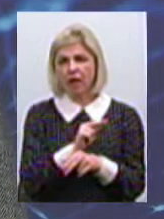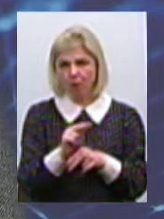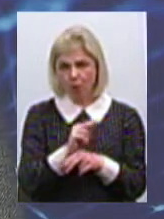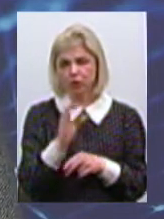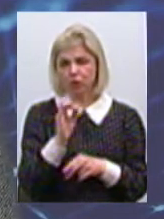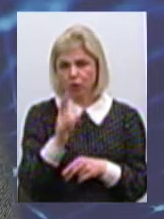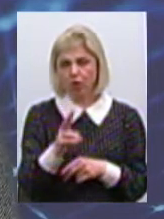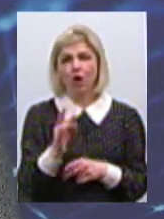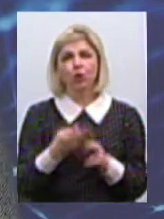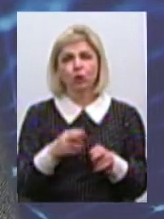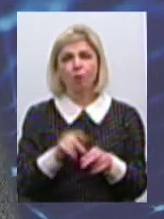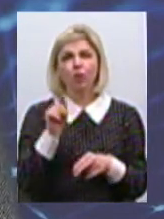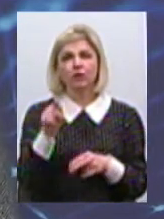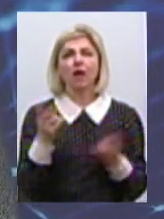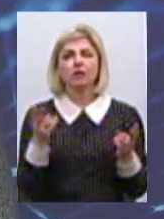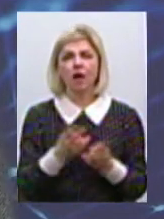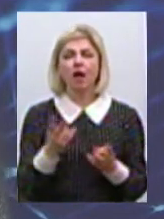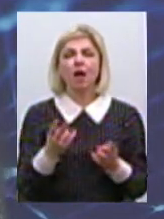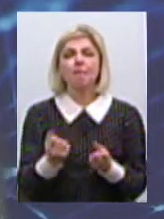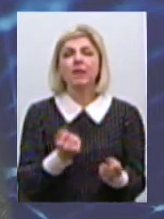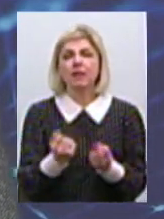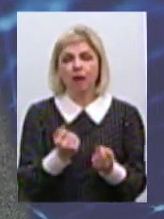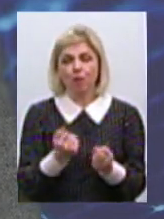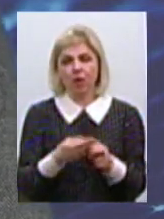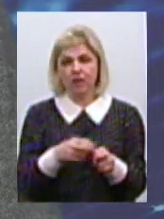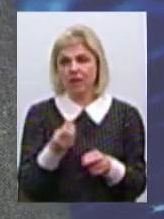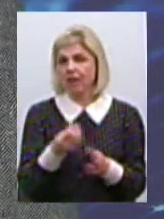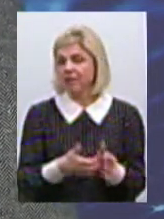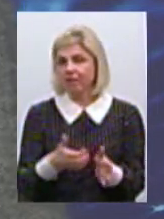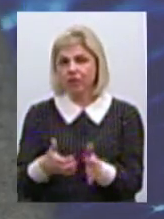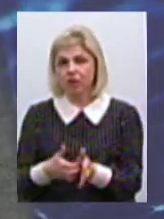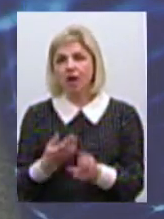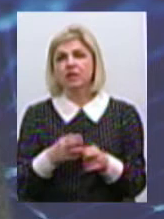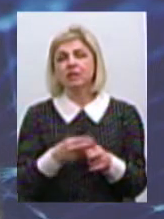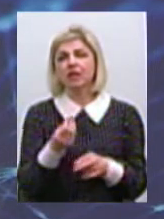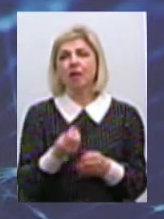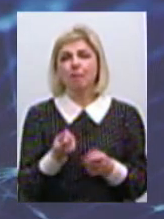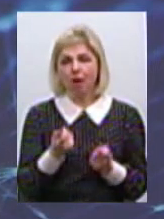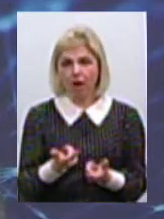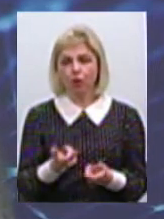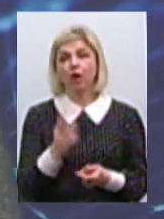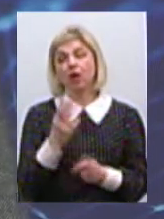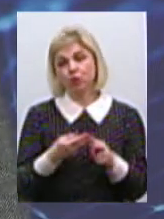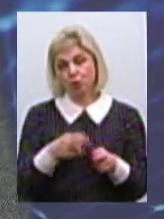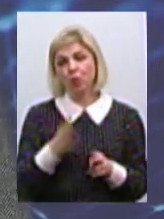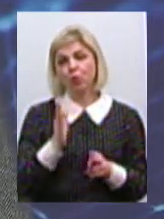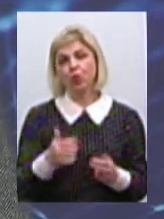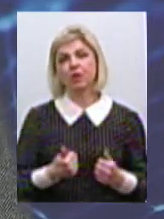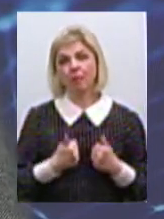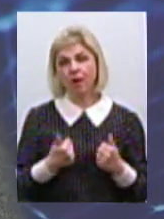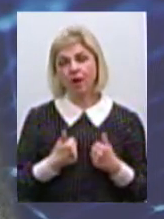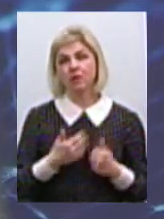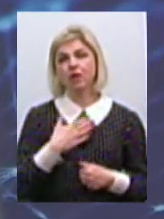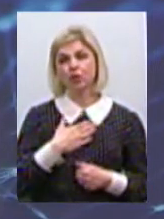і тому там треба хоча б підтримувати їх. Цих коштів не вистачає, цих коштів мало. Тому будемо намагатися